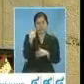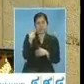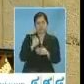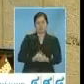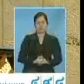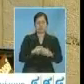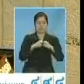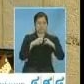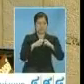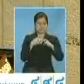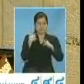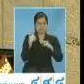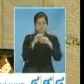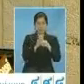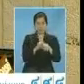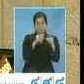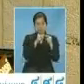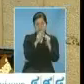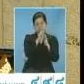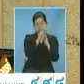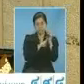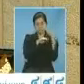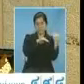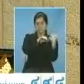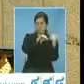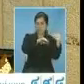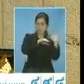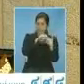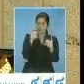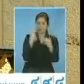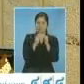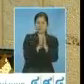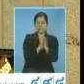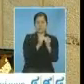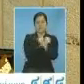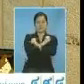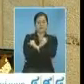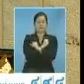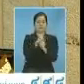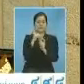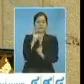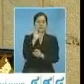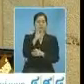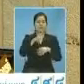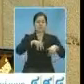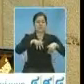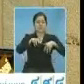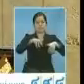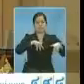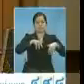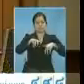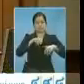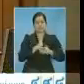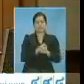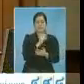ให้ปัญหาความแออัดการจราจรและก็รวมไปถึงความปลอดภัยของพี่น้องประชาชนบนท้องถนนด้วยถ้าเราไปดู